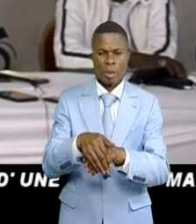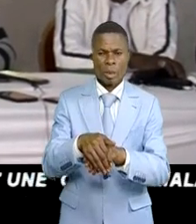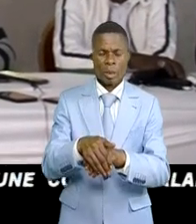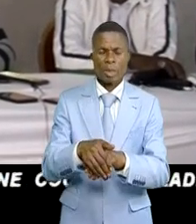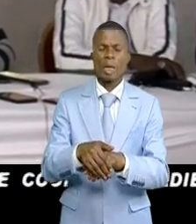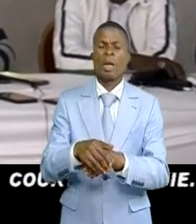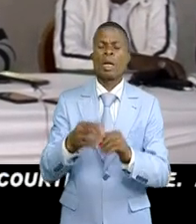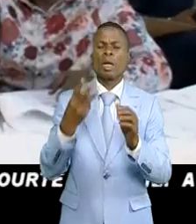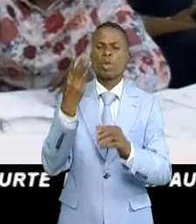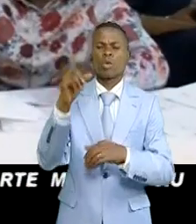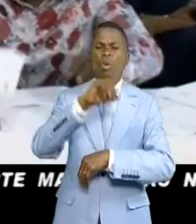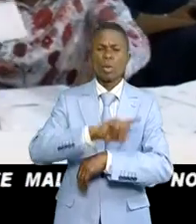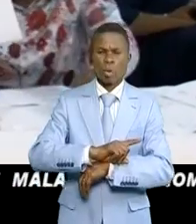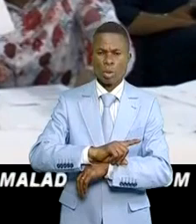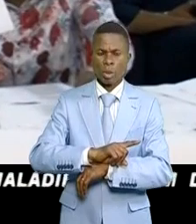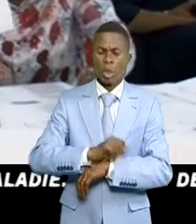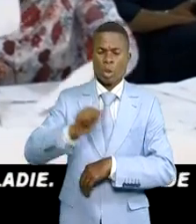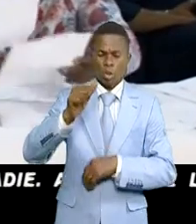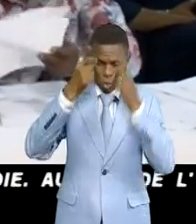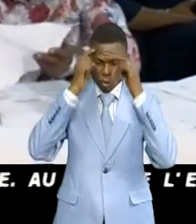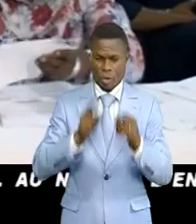heures, a délibérément